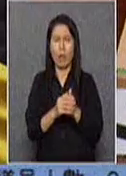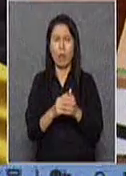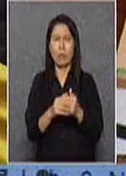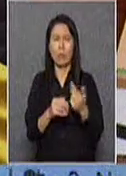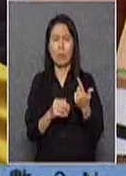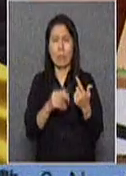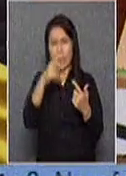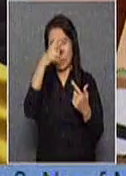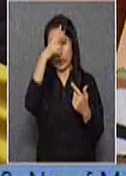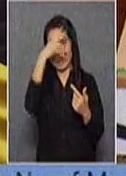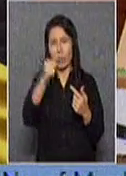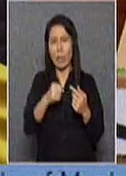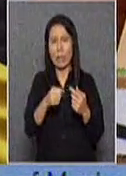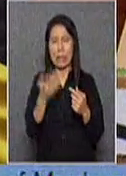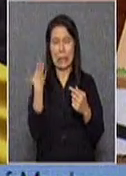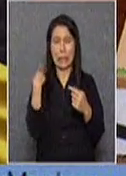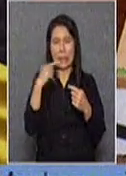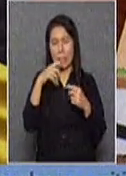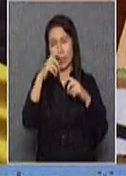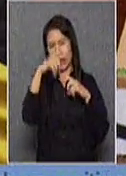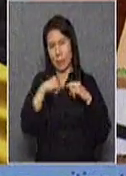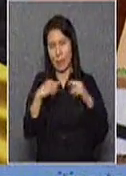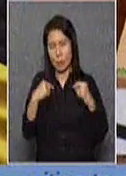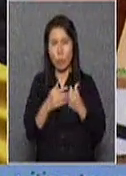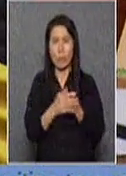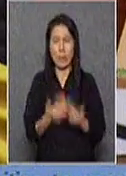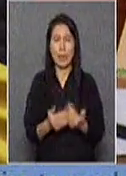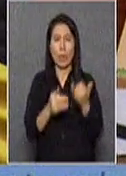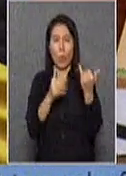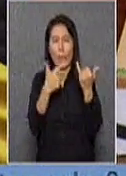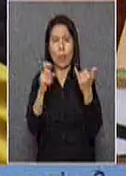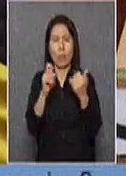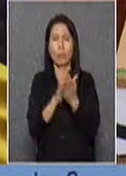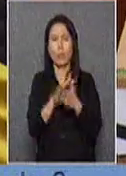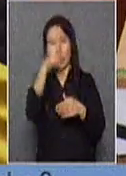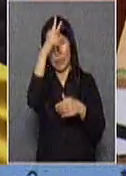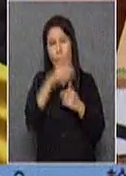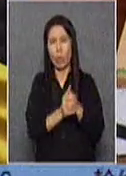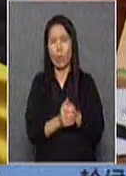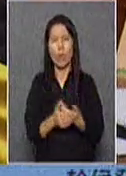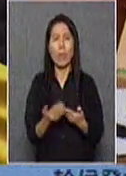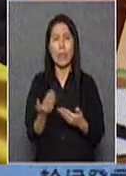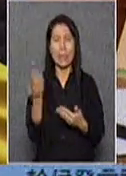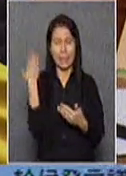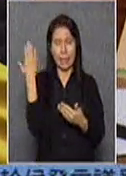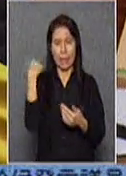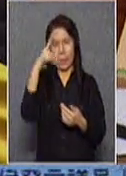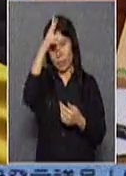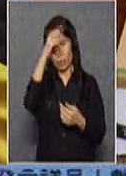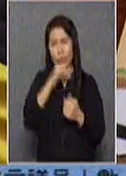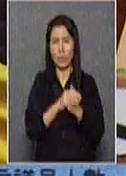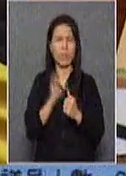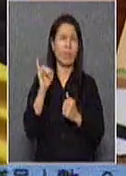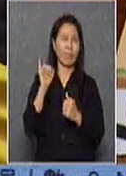前是這個的曾蔭權，是吧？但你作為689現時的政府、啊、以前講到前朝政府怎樣、就是、不